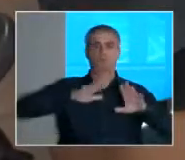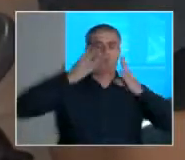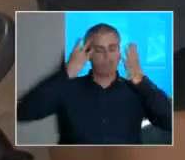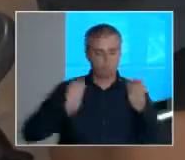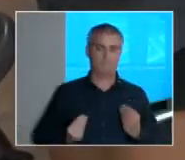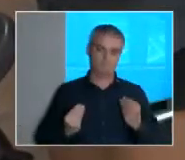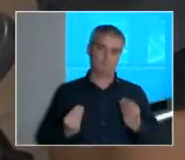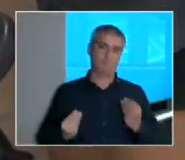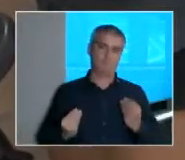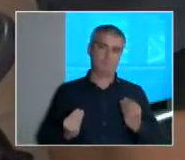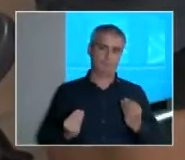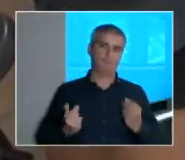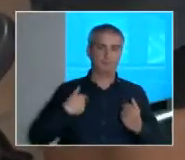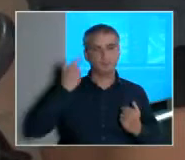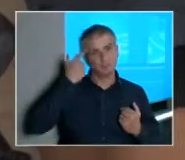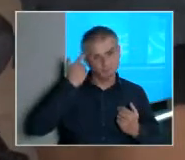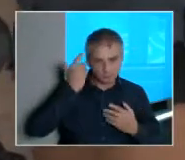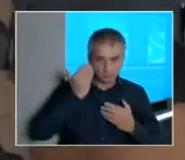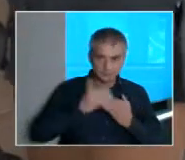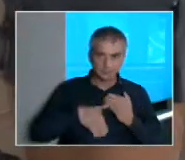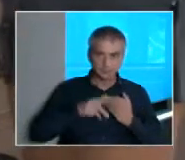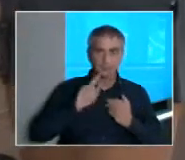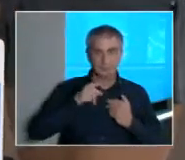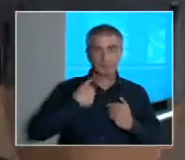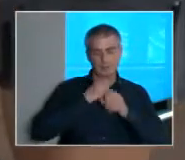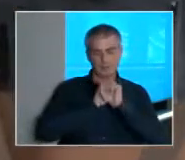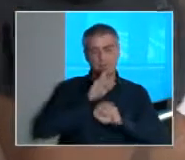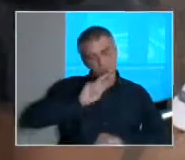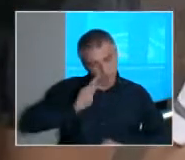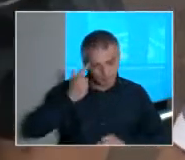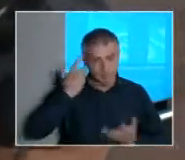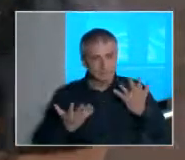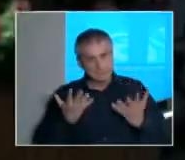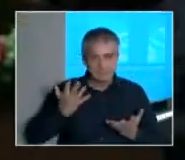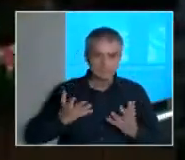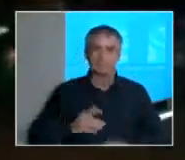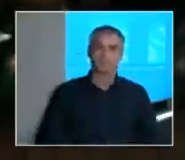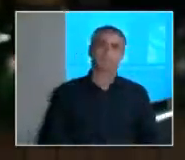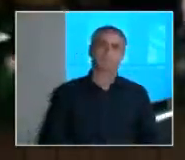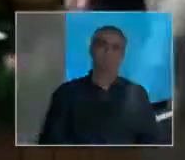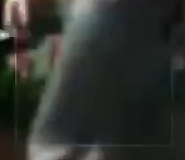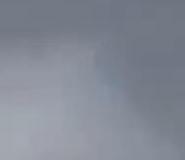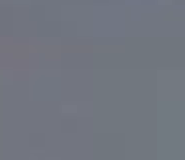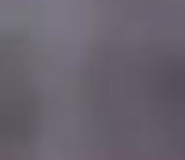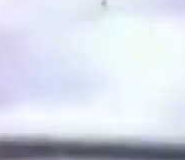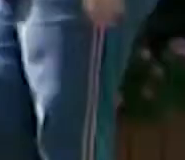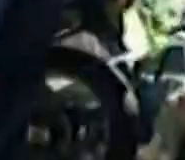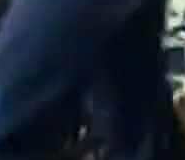טוב, ואני חושבת שבסופו של דבר שגם אני אתמוך בו, עם כל ההיסוס שלי.